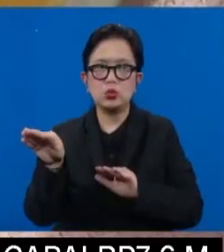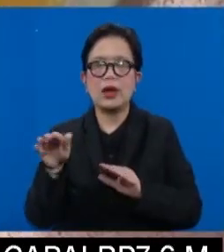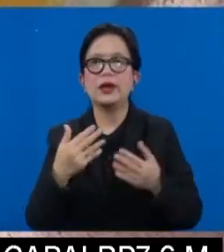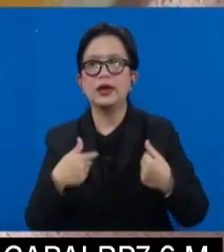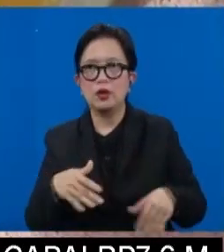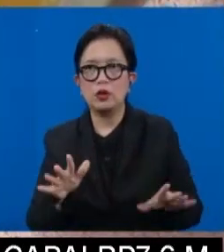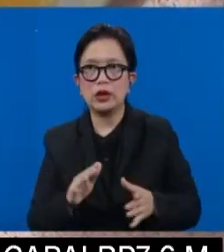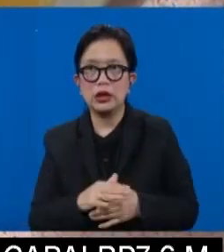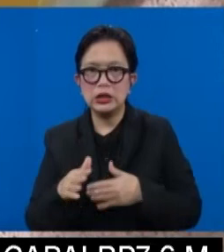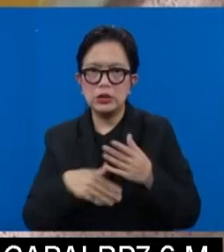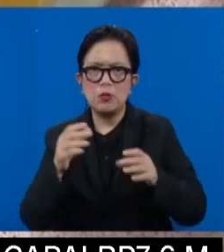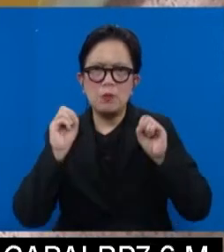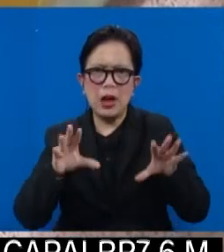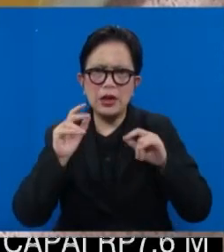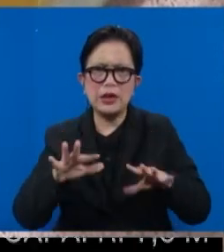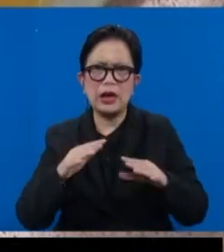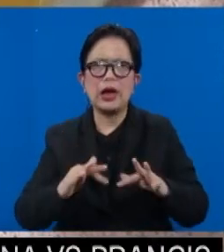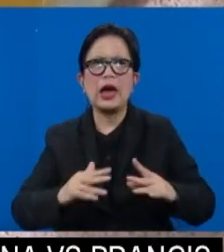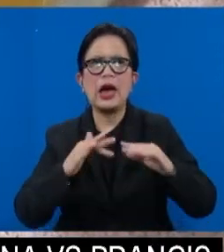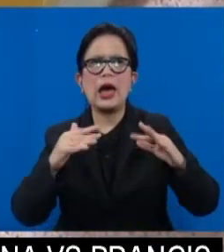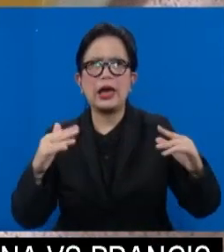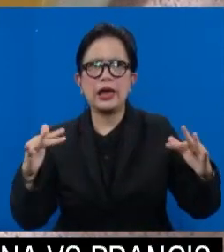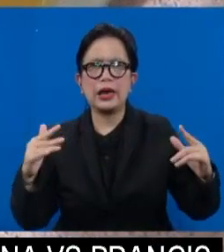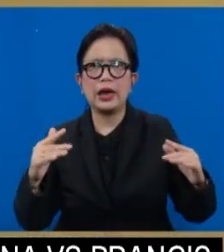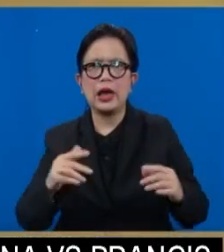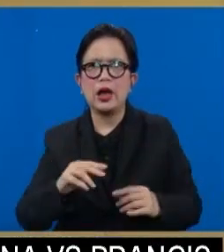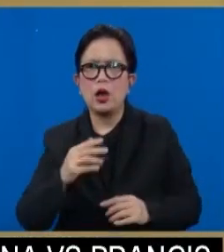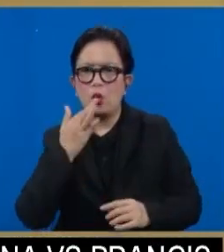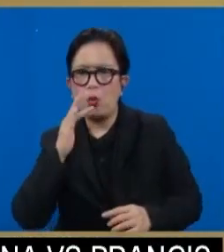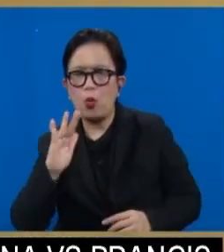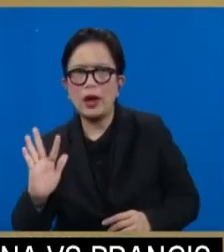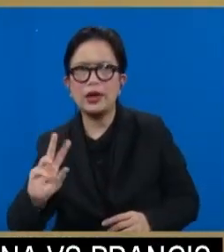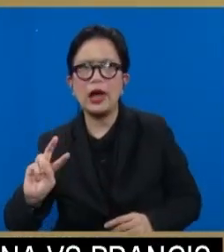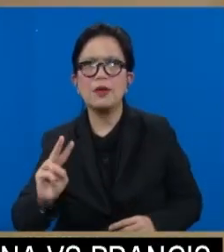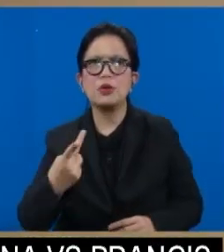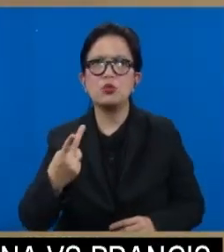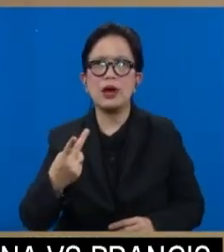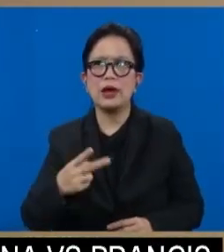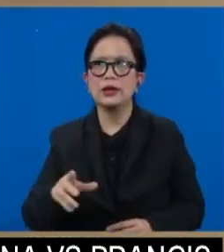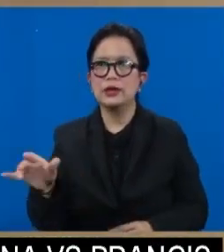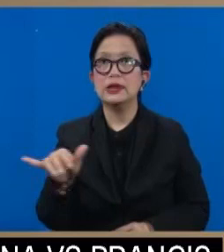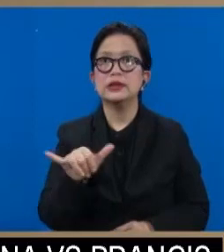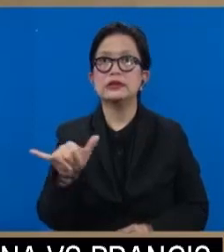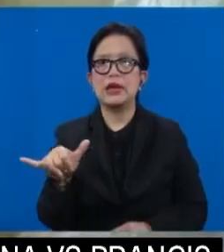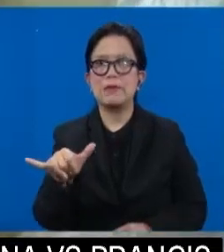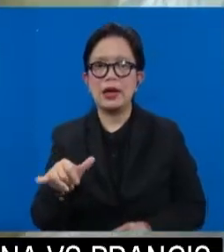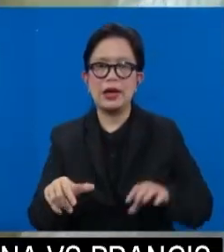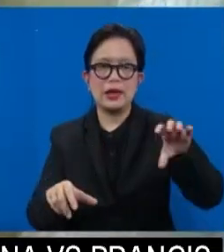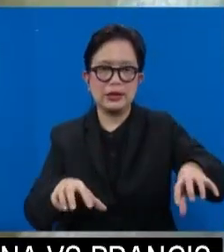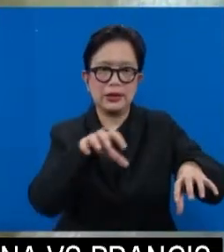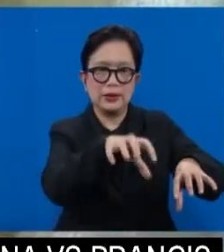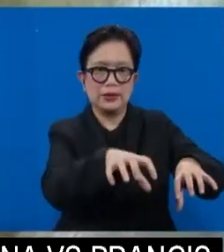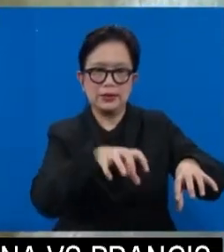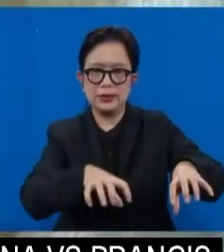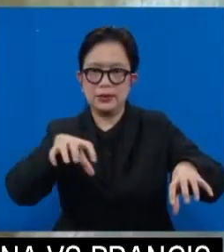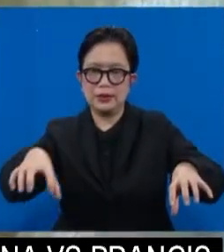ini bercampur banyak air sehingga mengalami perubahan warna. Rupanya kondisi yang sama terjadi di sejumlah SPBU di sepanjang